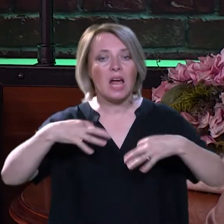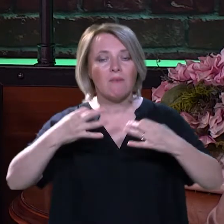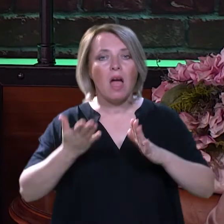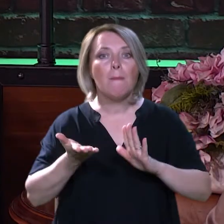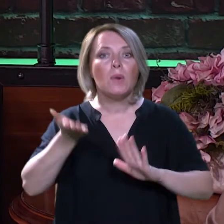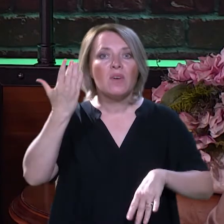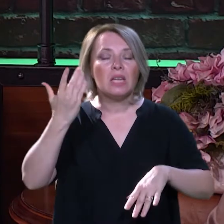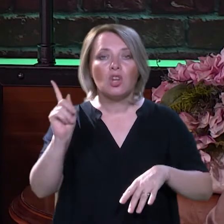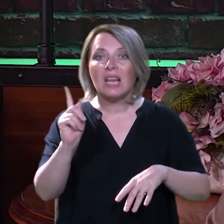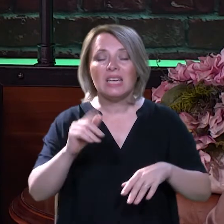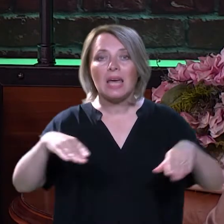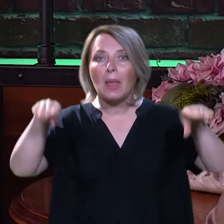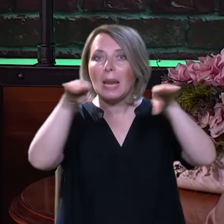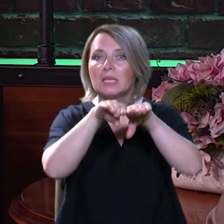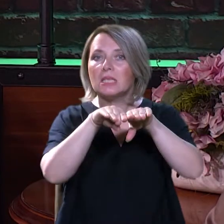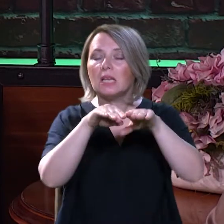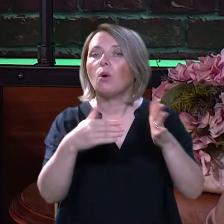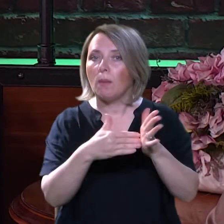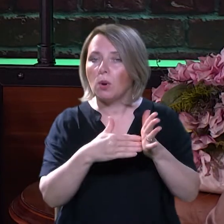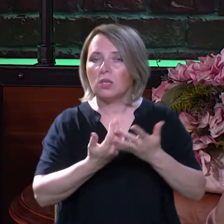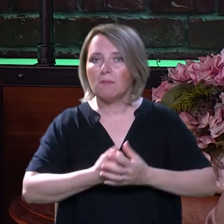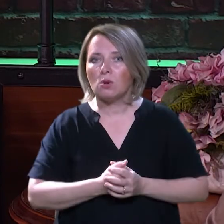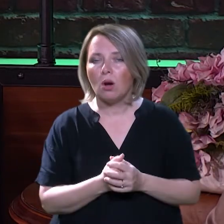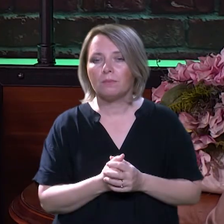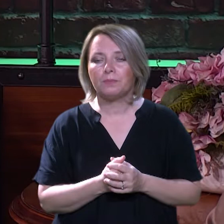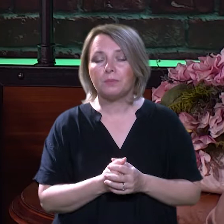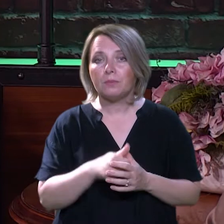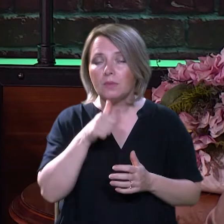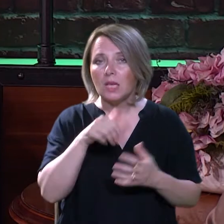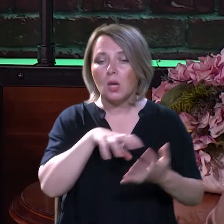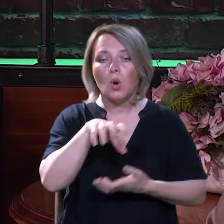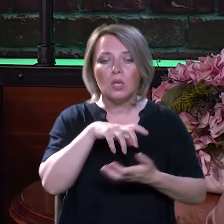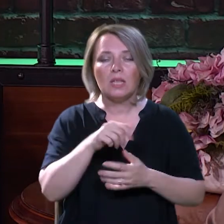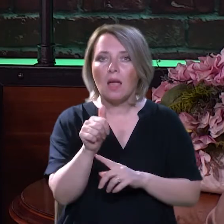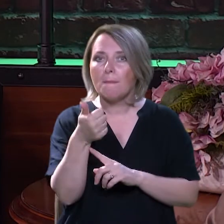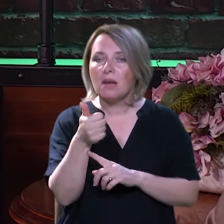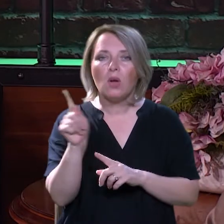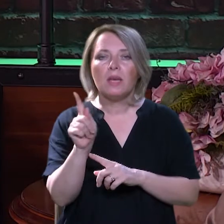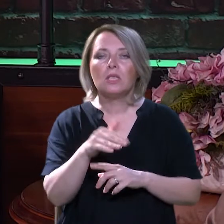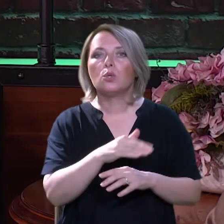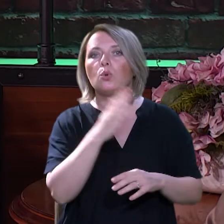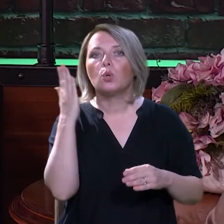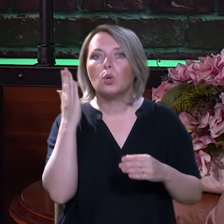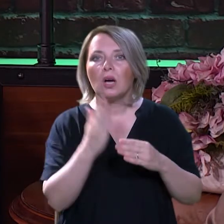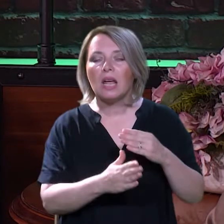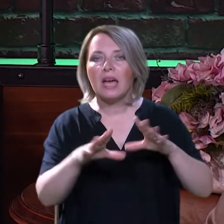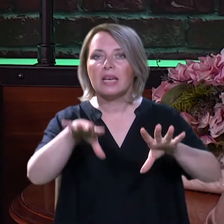povećala, ali još uvijek nije na toj razini na kojoj je potreba. I roditelji prvo nisu do kraja svjesni